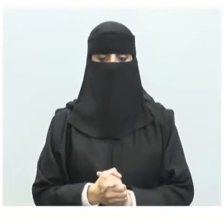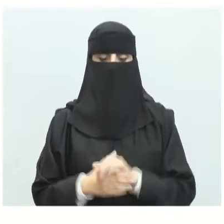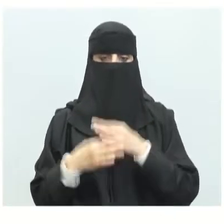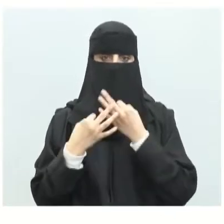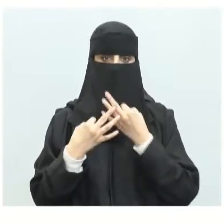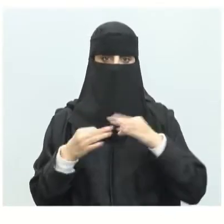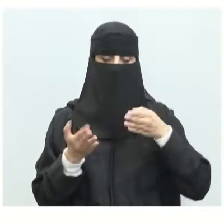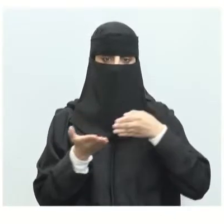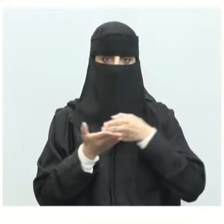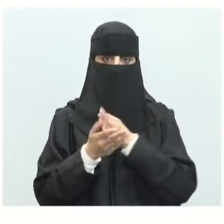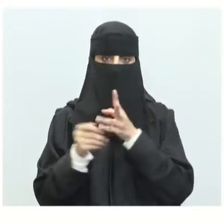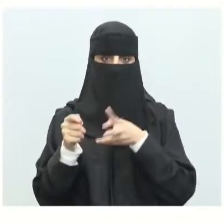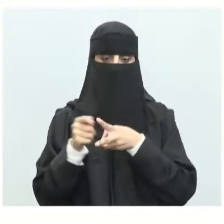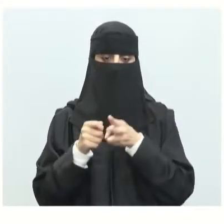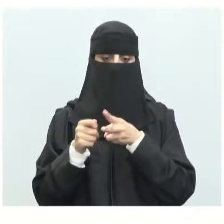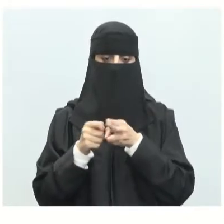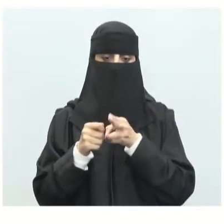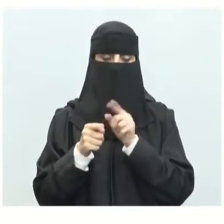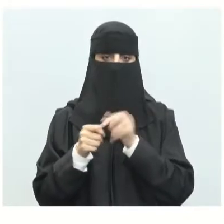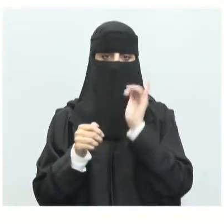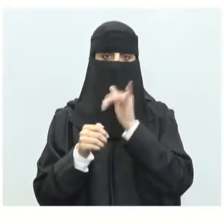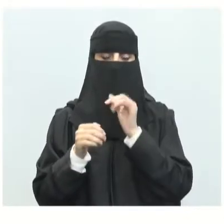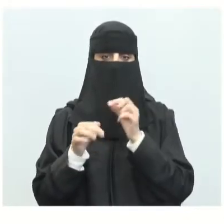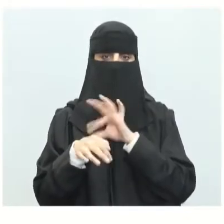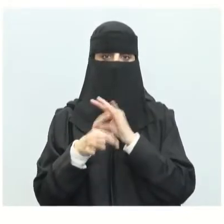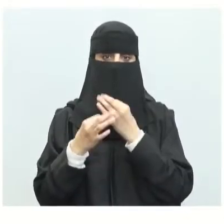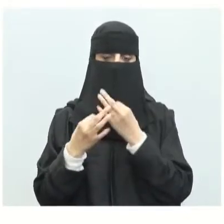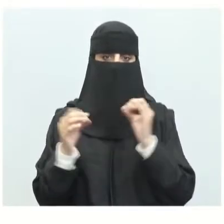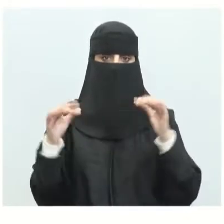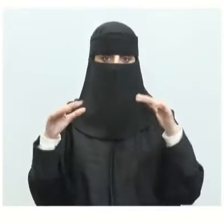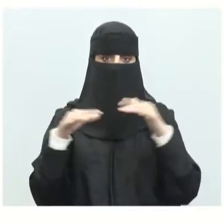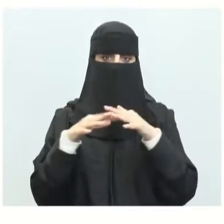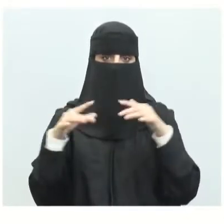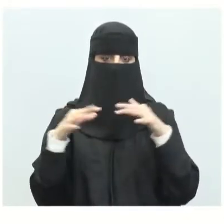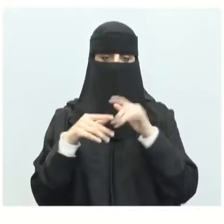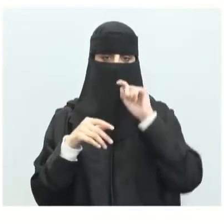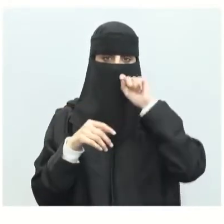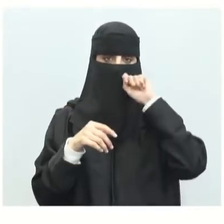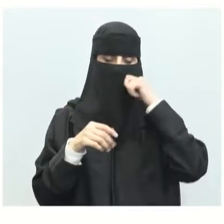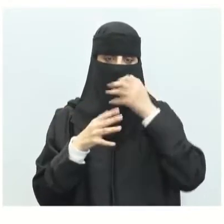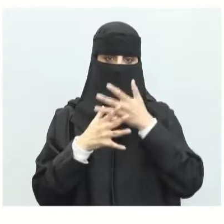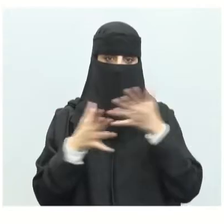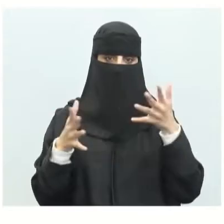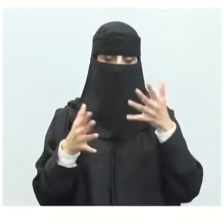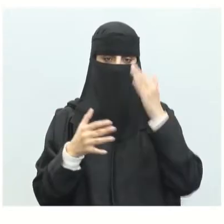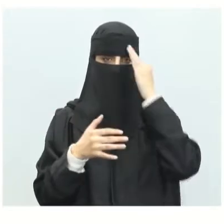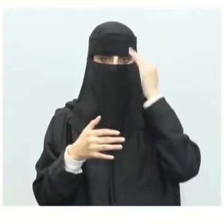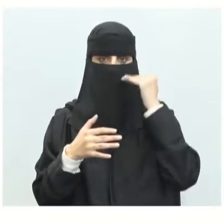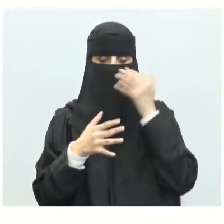دخلنا المعرض كان مزدحما رجالا ونساء